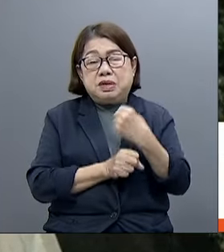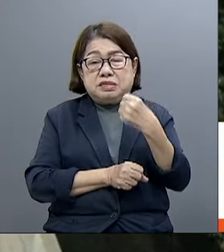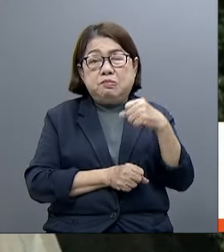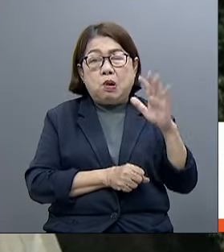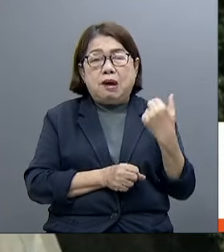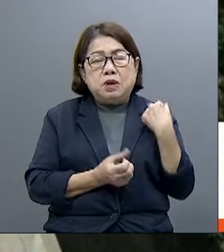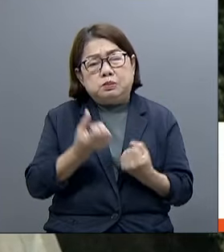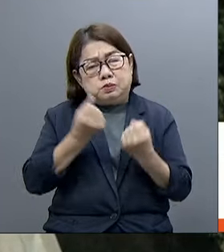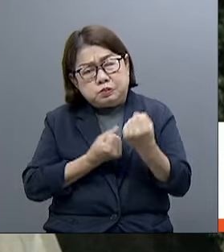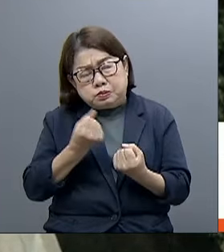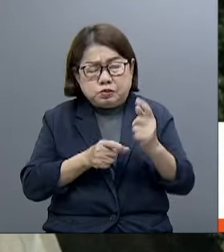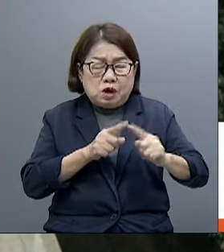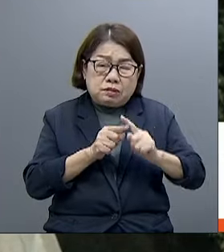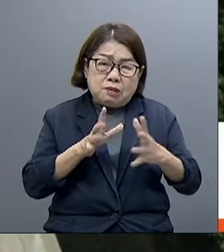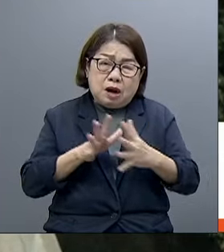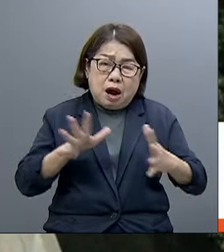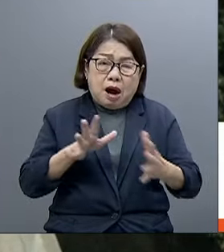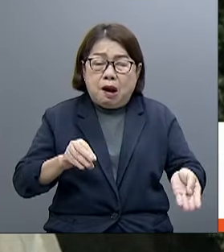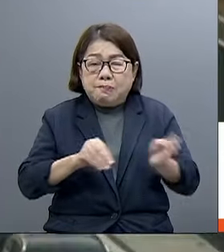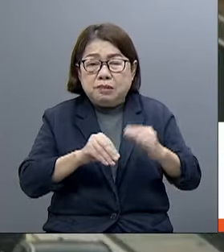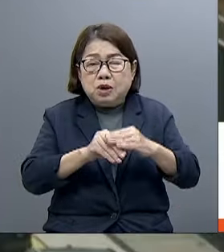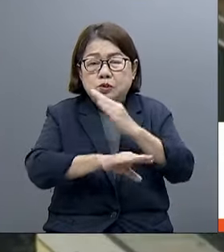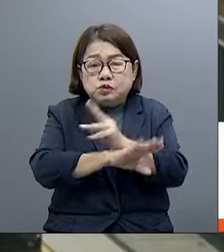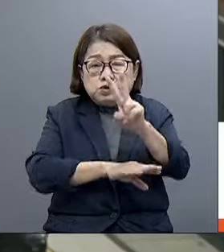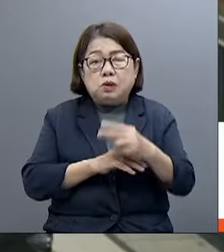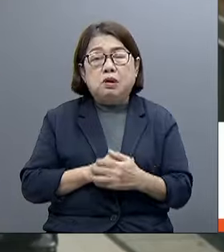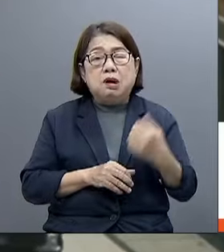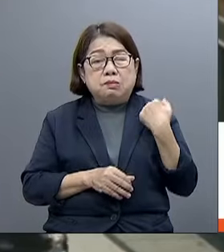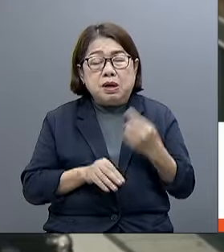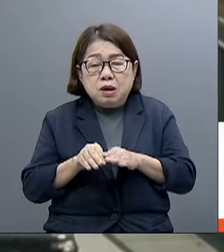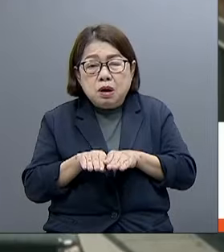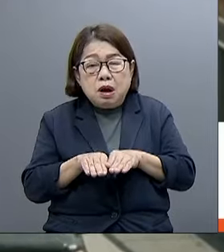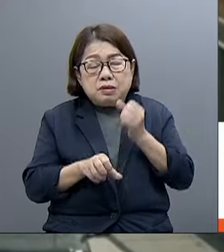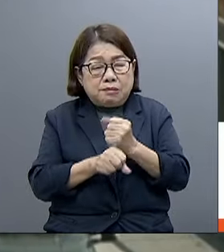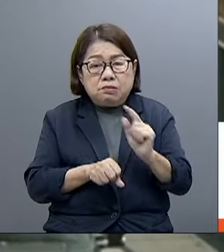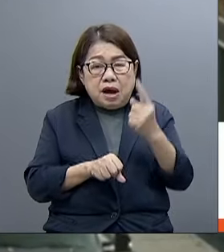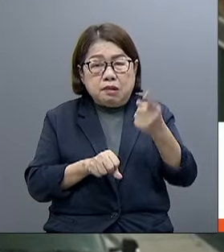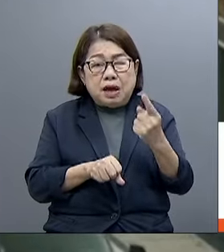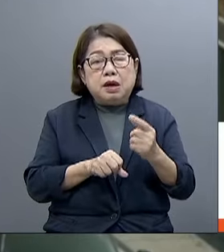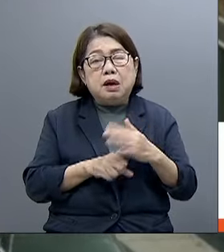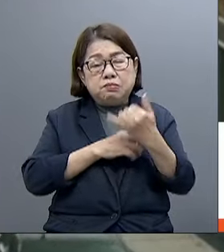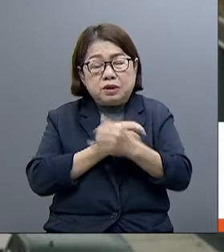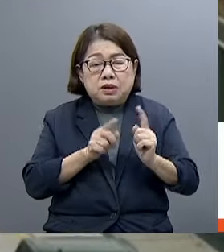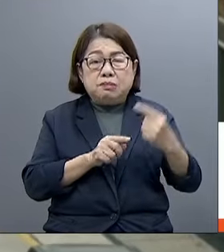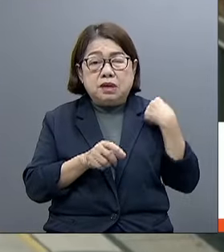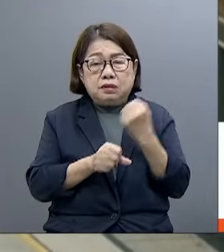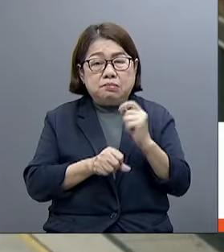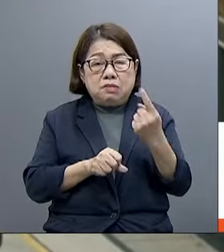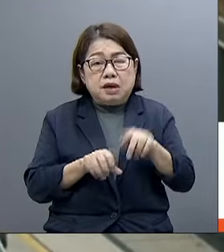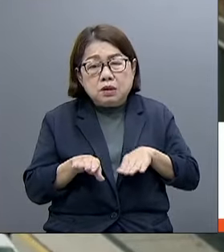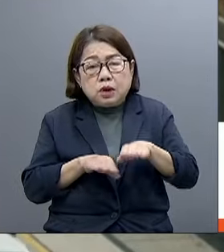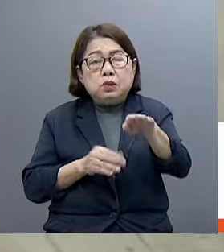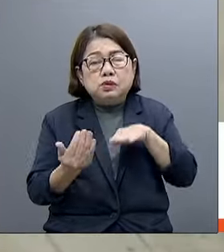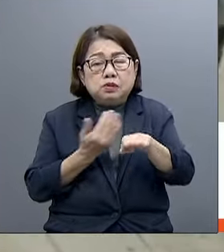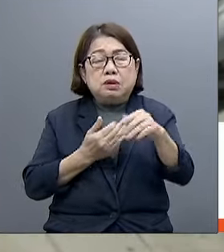ทั่วโลกเพิ่มขึ้นมากกว่า2เท่าค่ะรวมทั้งมีการขยายโครงข่ายถนนอย่างกว้างขวางในหลายประเทศพร้อมๆกับจำนวนประชากร